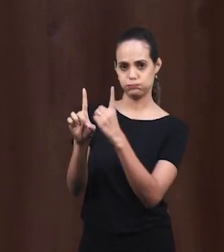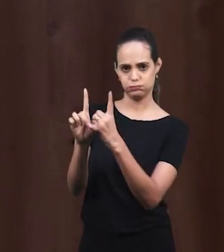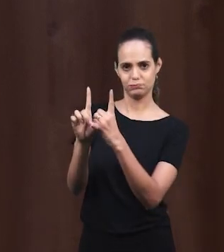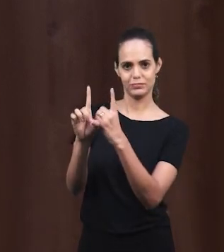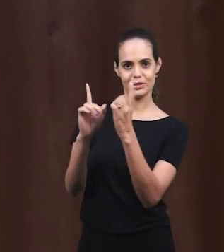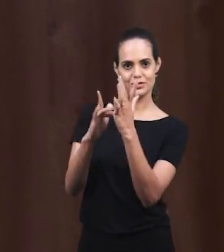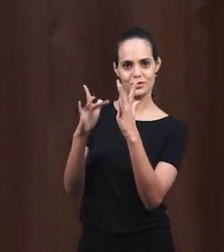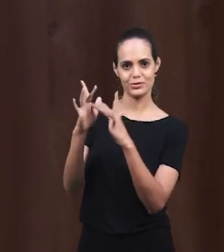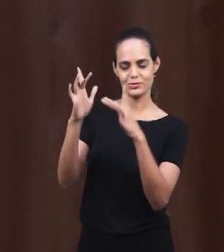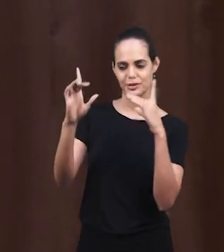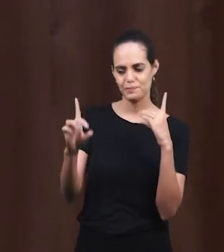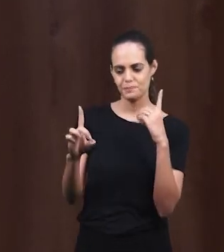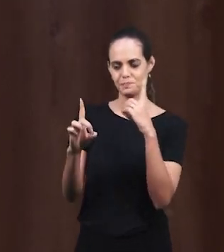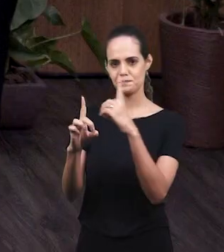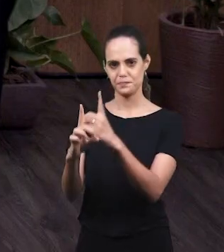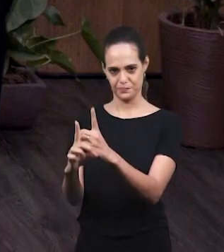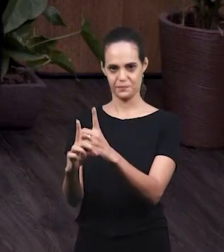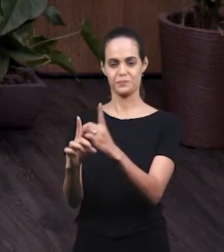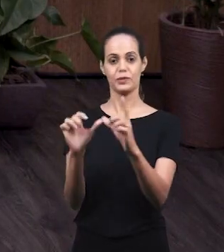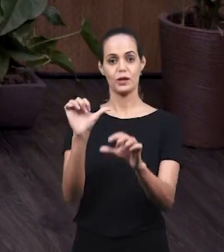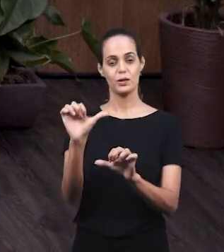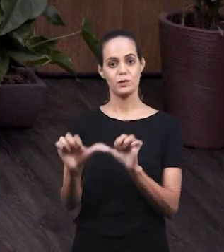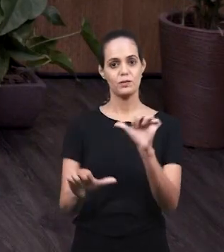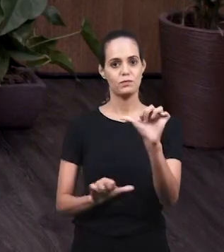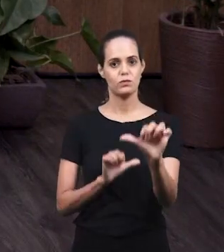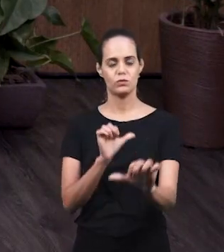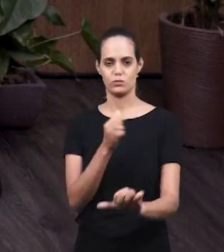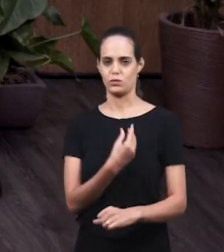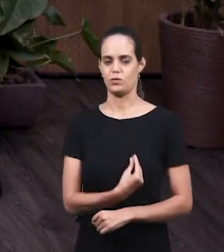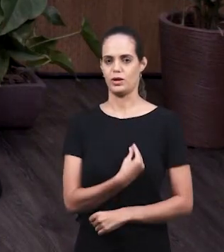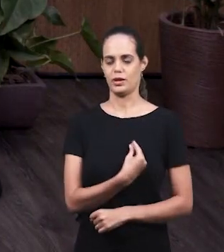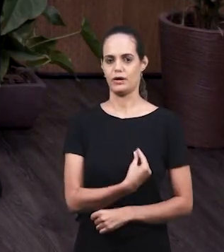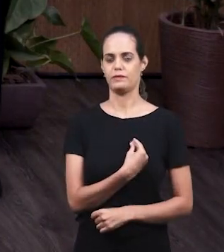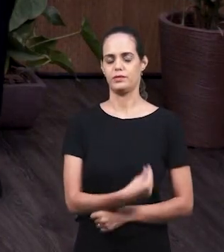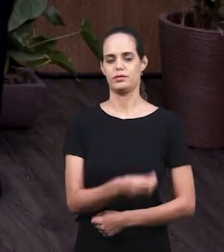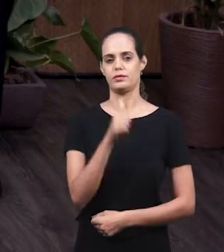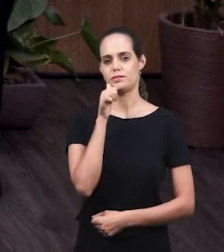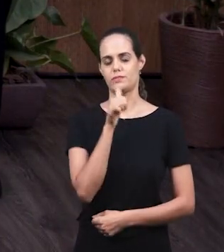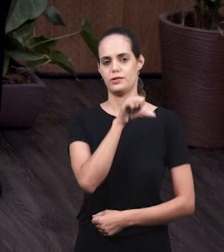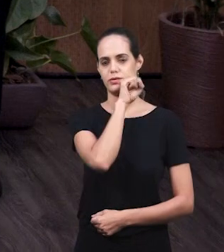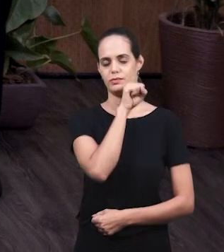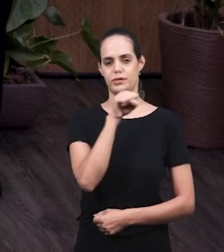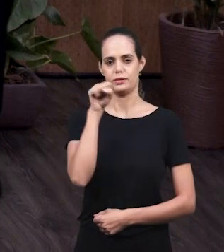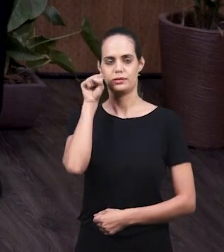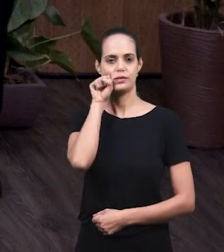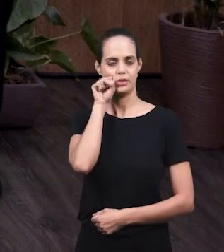avec le Seigneur Jésus, une rencontre qui a changé sa vie dans les aspects historiques et les aspects